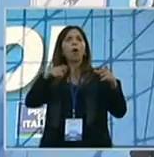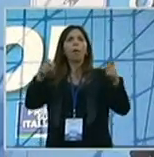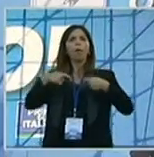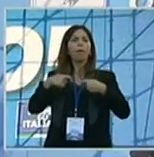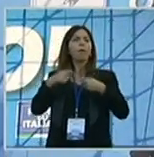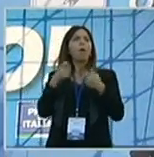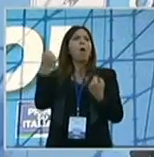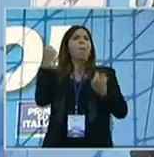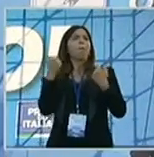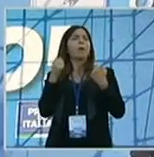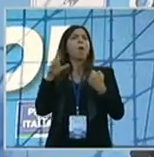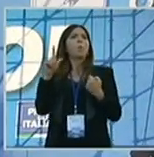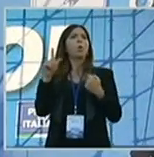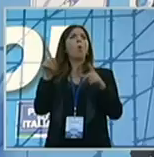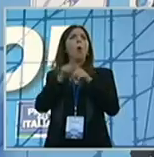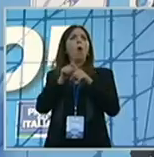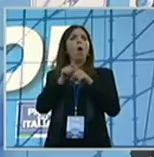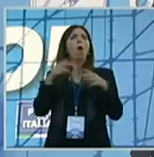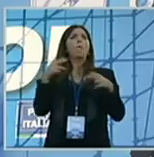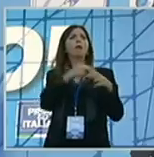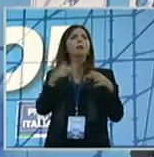come delle sardine in salamoia.